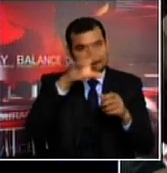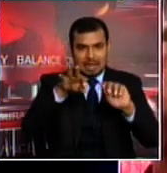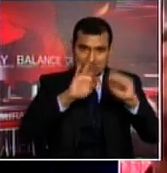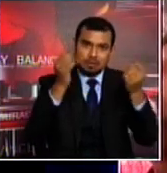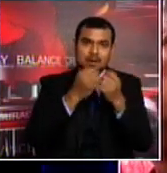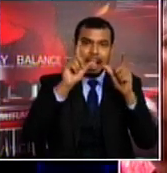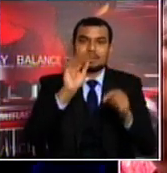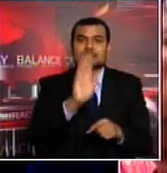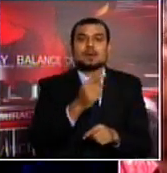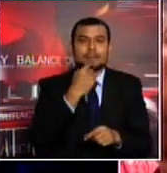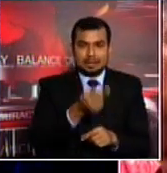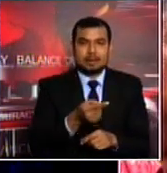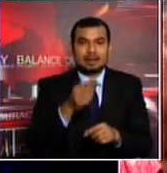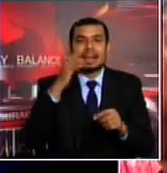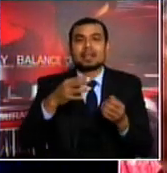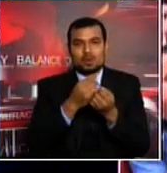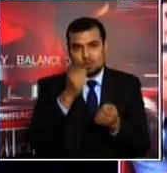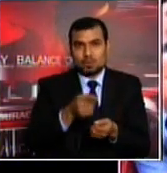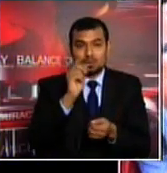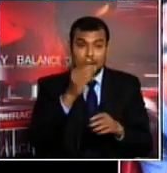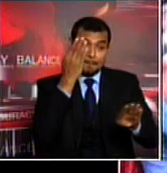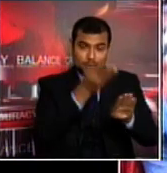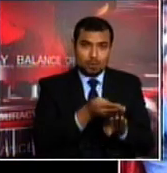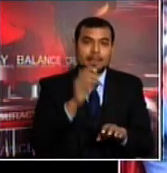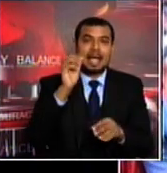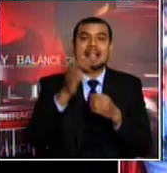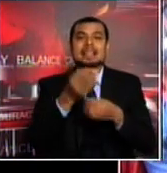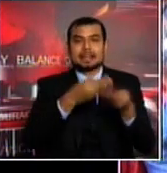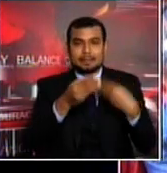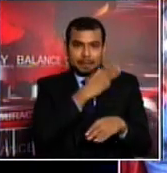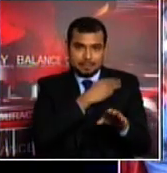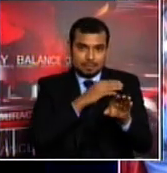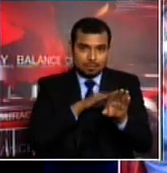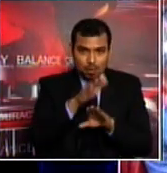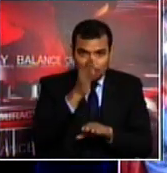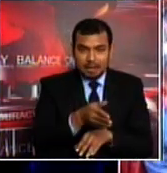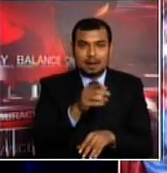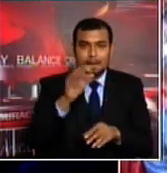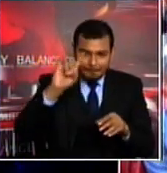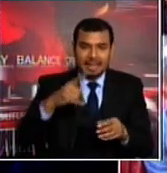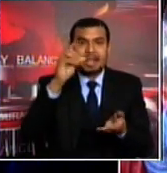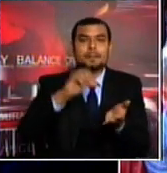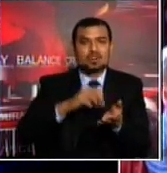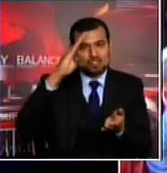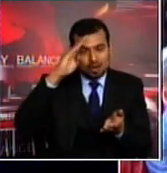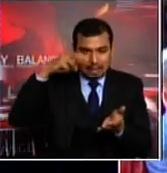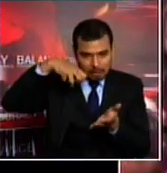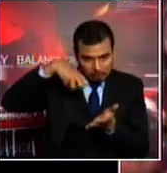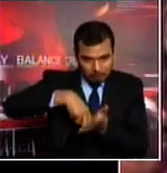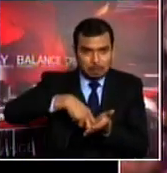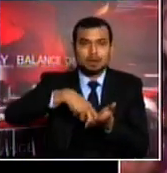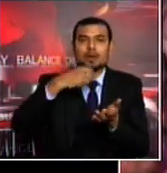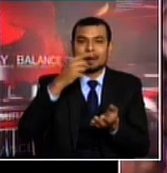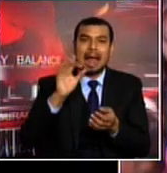थियो। यसैको विरोधमा रहेका यातायात व्यवसायीहरूले पुनः एकपटक सरकारलाई घुँडा टेकाउने भन्दै